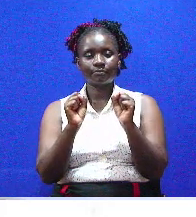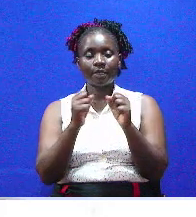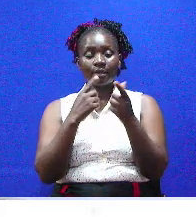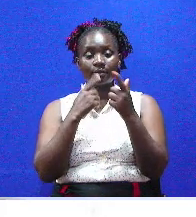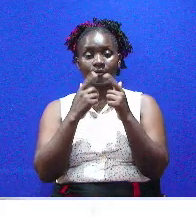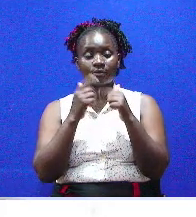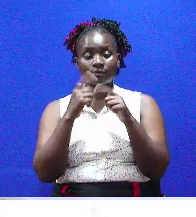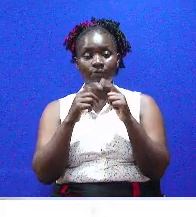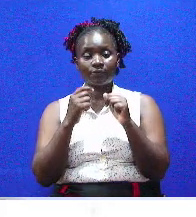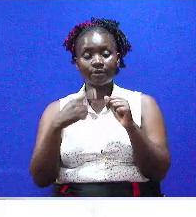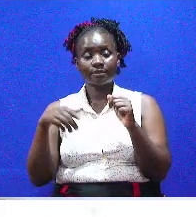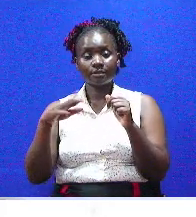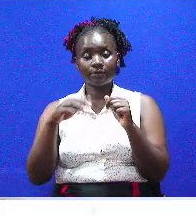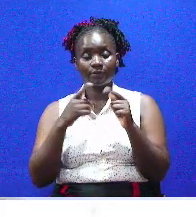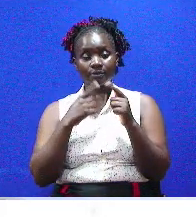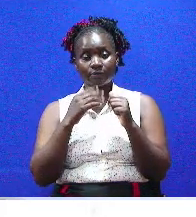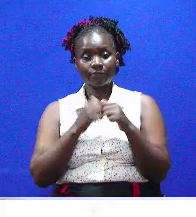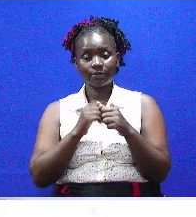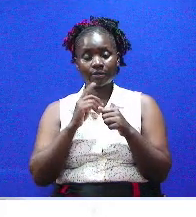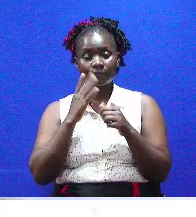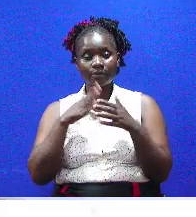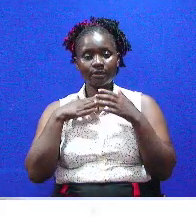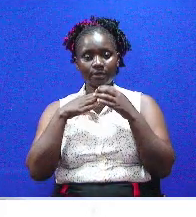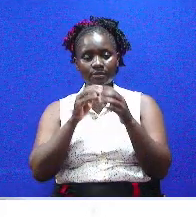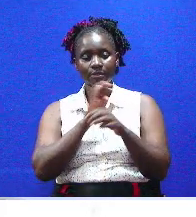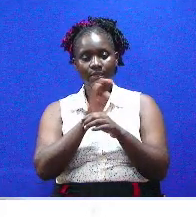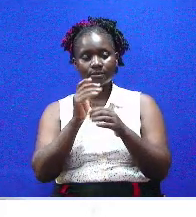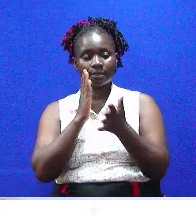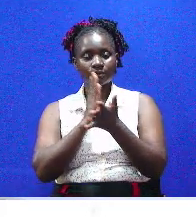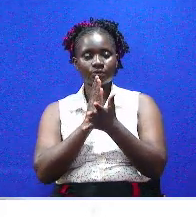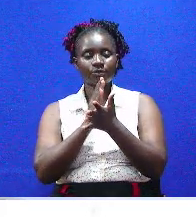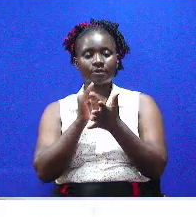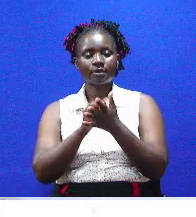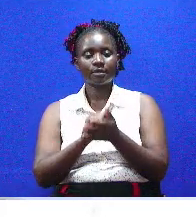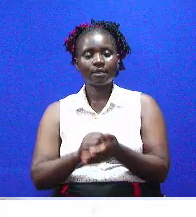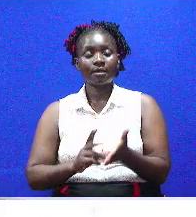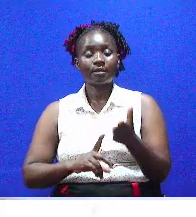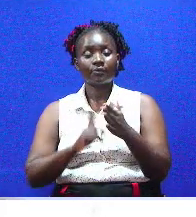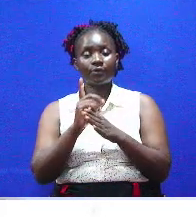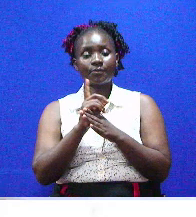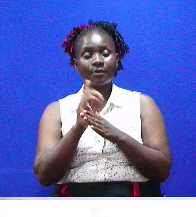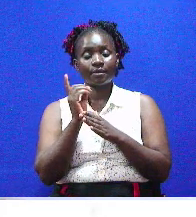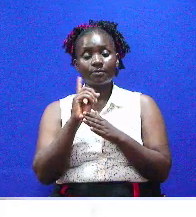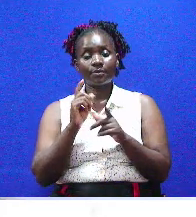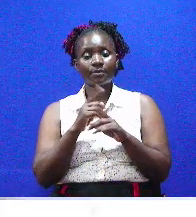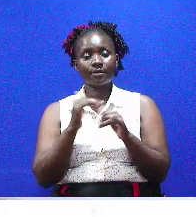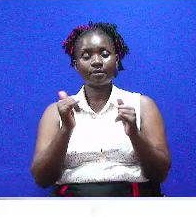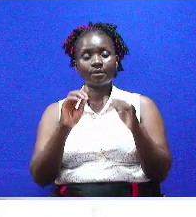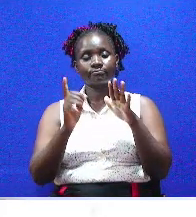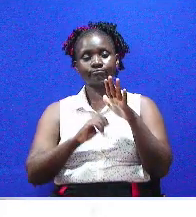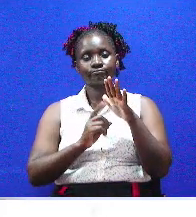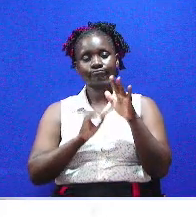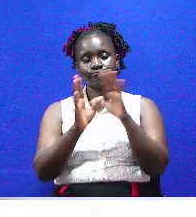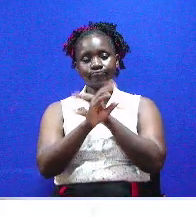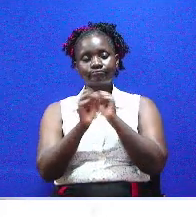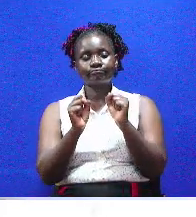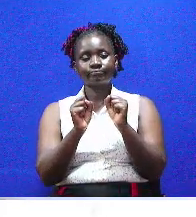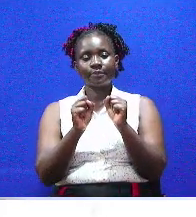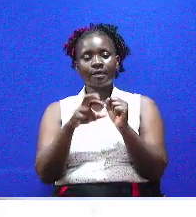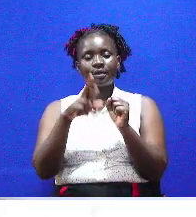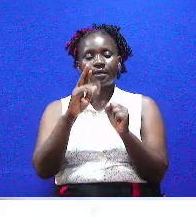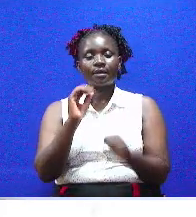nakora sensemecho nigo abarai baba kubolya kwenekeligwa amagendero askorindo omokonyo bo murai bense rigati